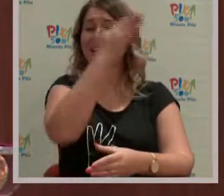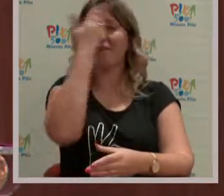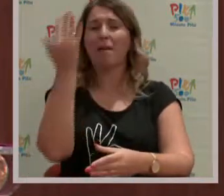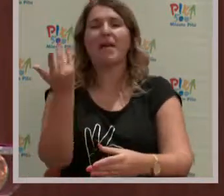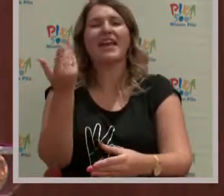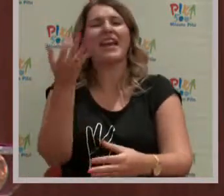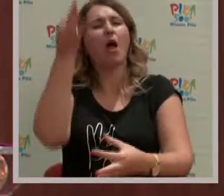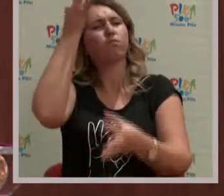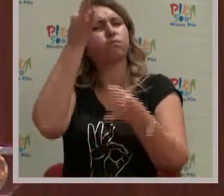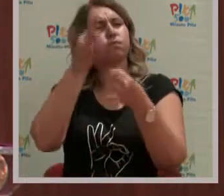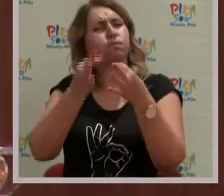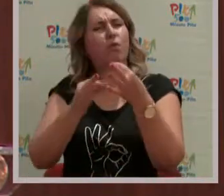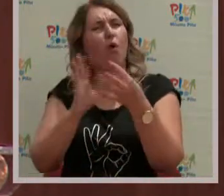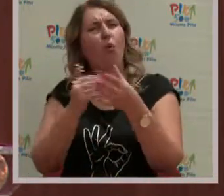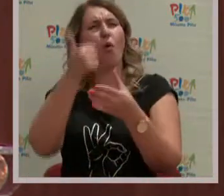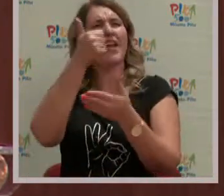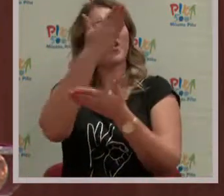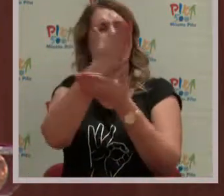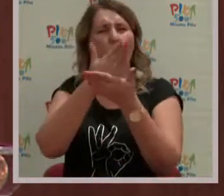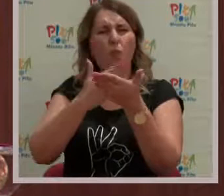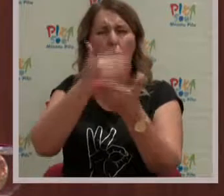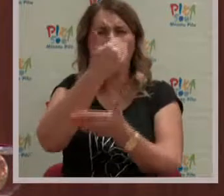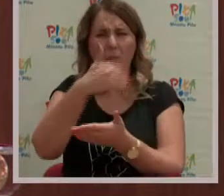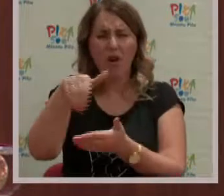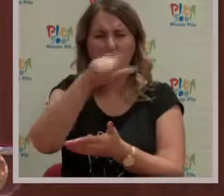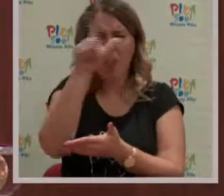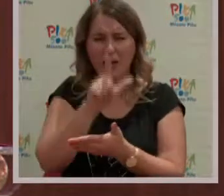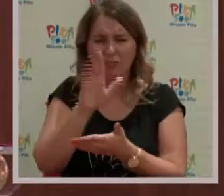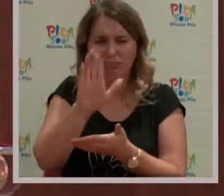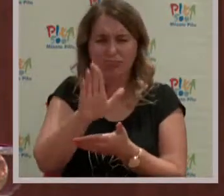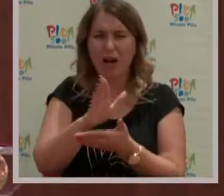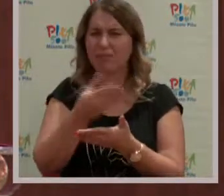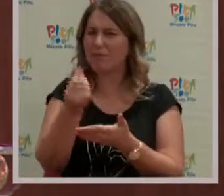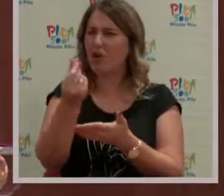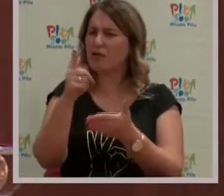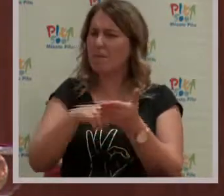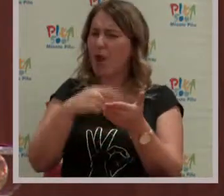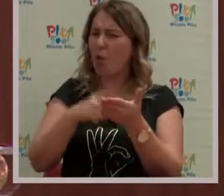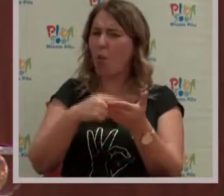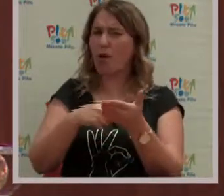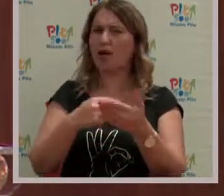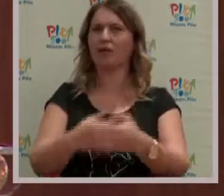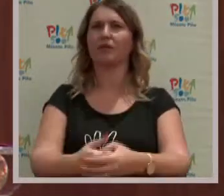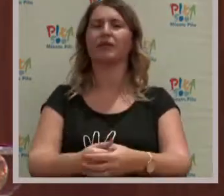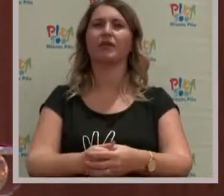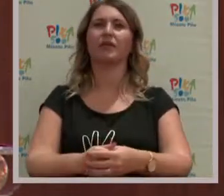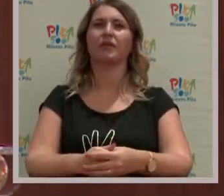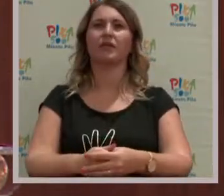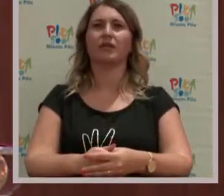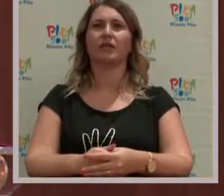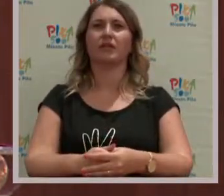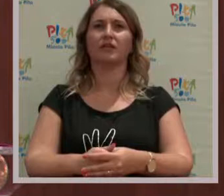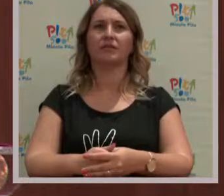poziomie prawdopodobnie półtora miliona złotych. Ale są dodatkowe kłopoty związane z tym, że